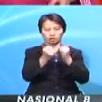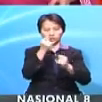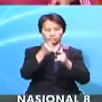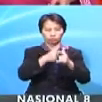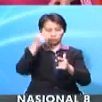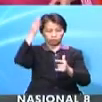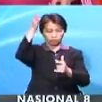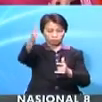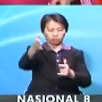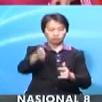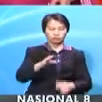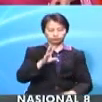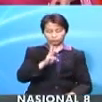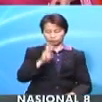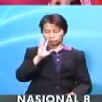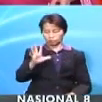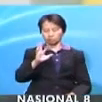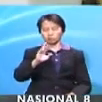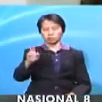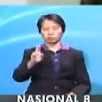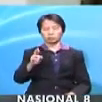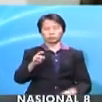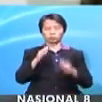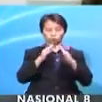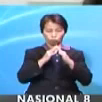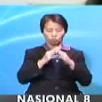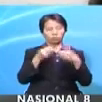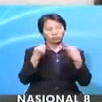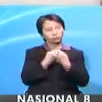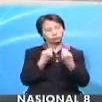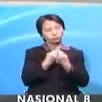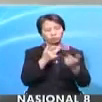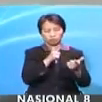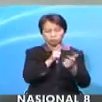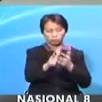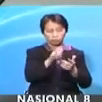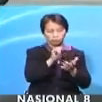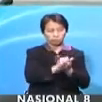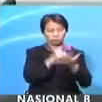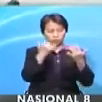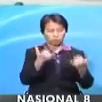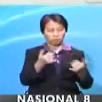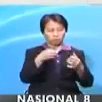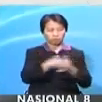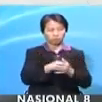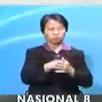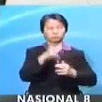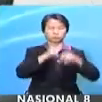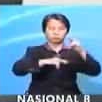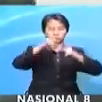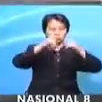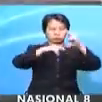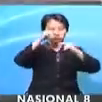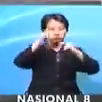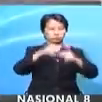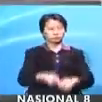akhir bulan depan 65.000 unit daripada jumlah yang diluluskan di Tukini dalam pembinaan